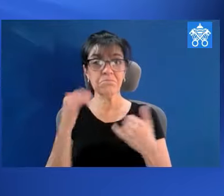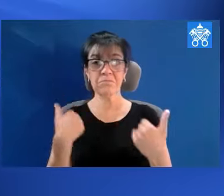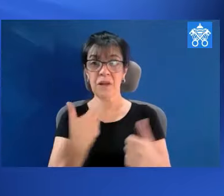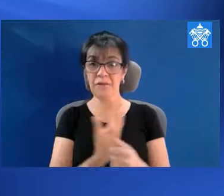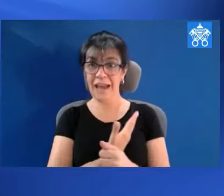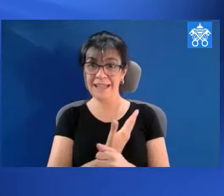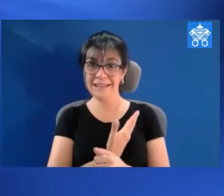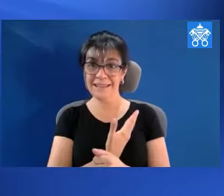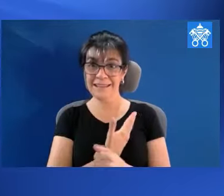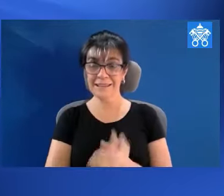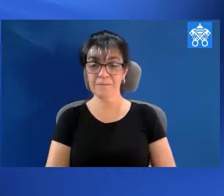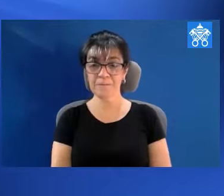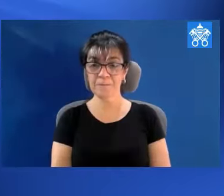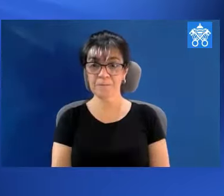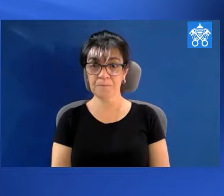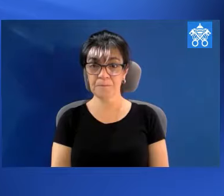Father, Pope Francis.